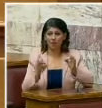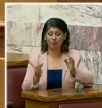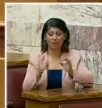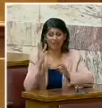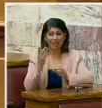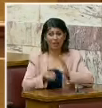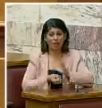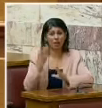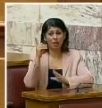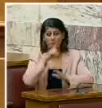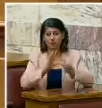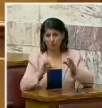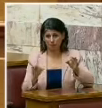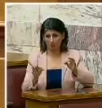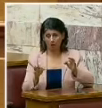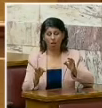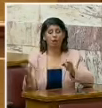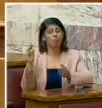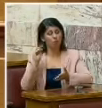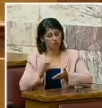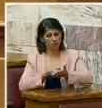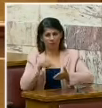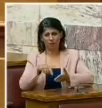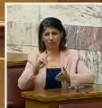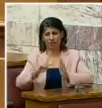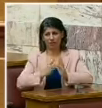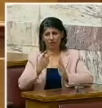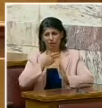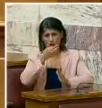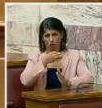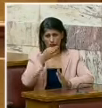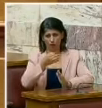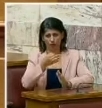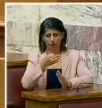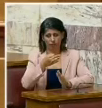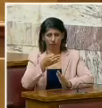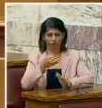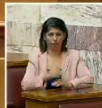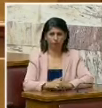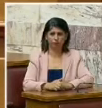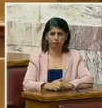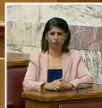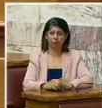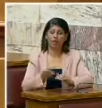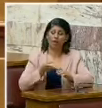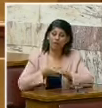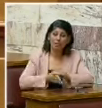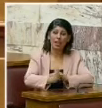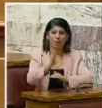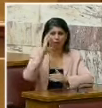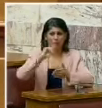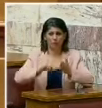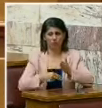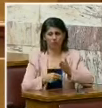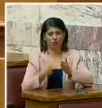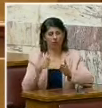3 νέα ψέματα, τα οποία επαναλάβατε και στη δευτερολογία σας. Βγαίνουμε από τα μνημόνια. Σας ρωτώ λοιπόν,